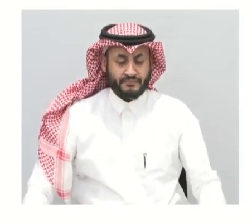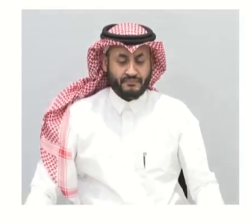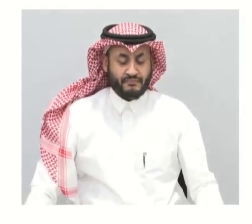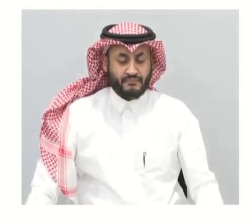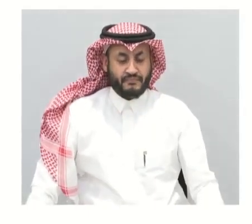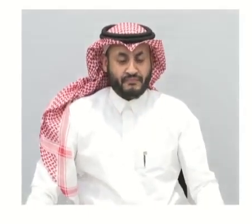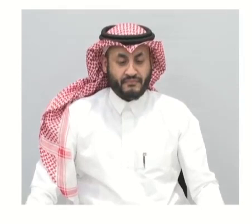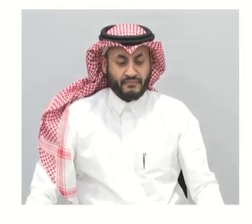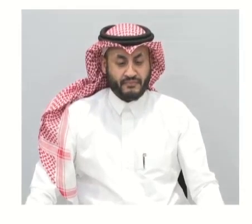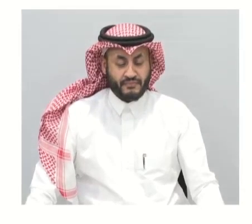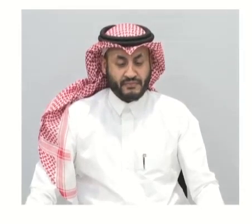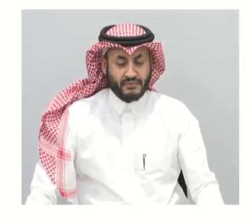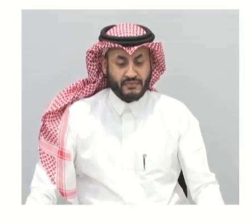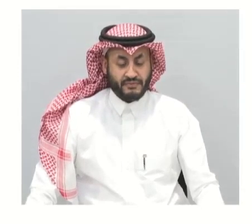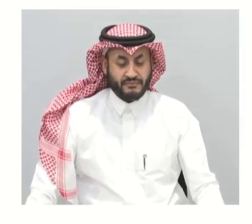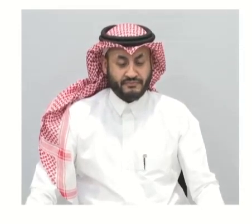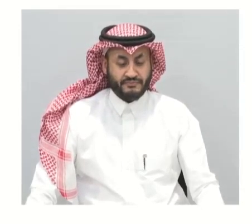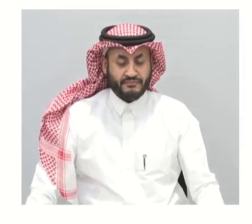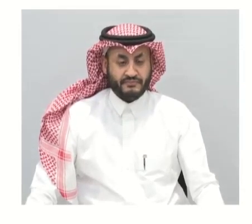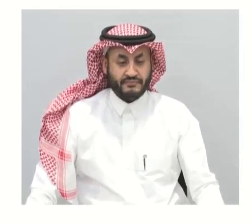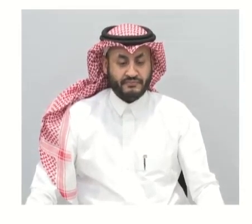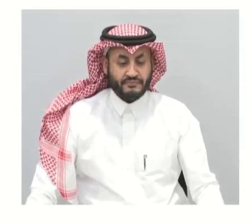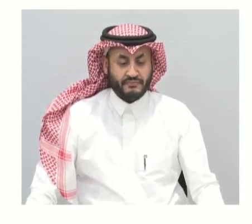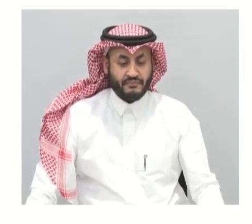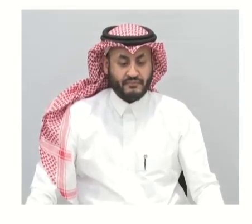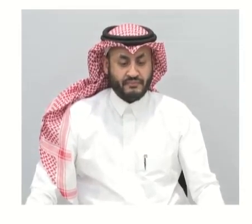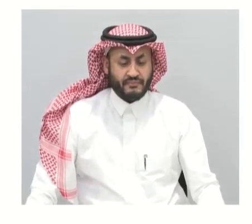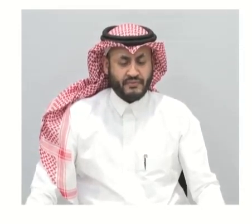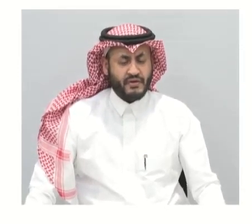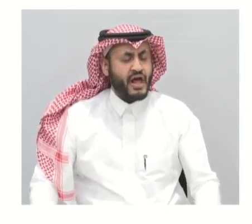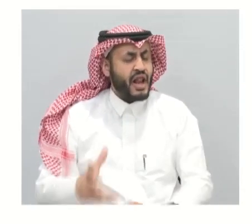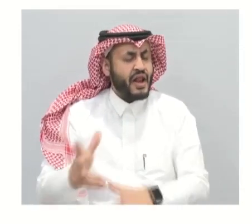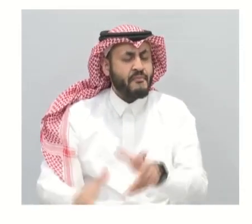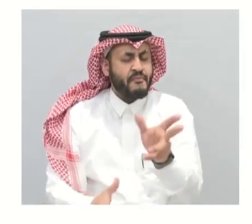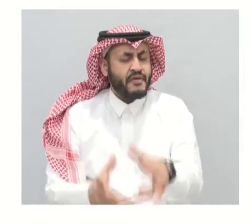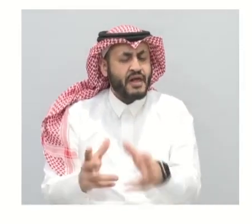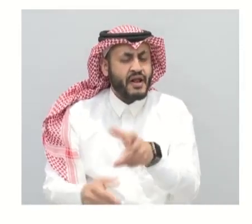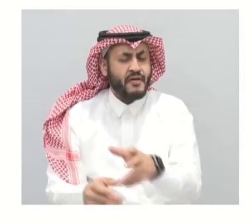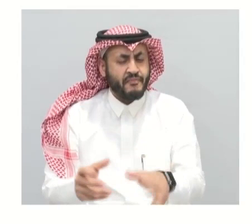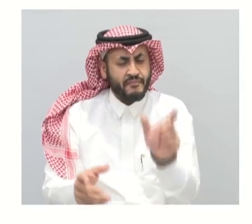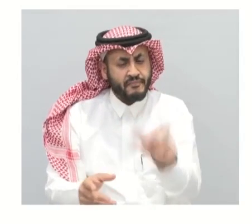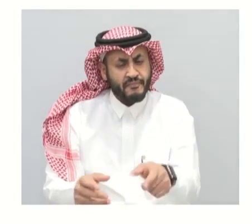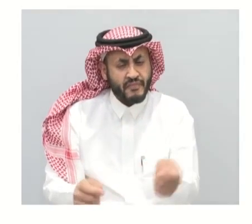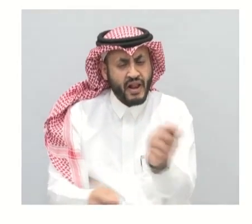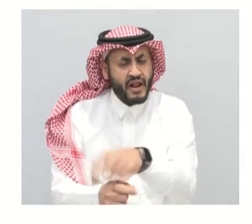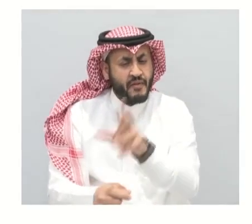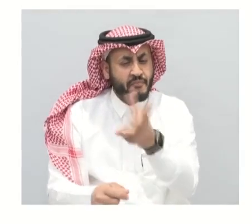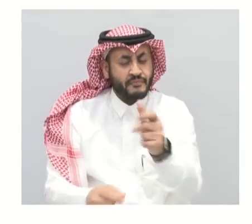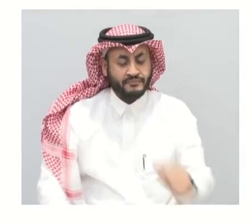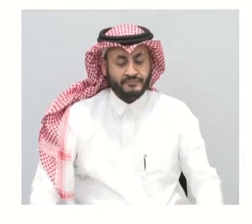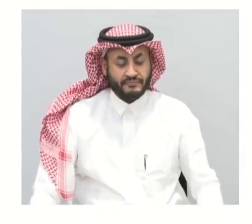كميه ما يوجد في تلك الحاويه اذا نمط استهلاك الناس هنا